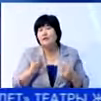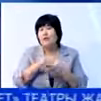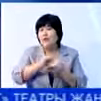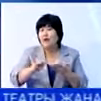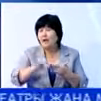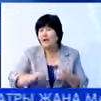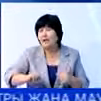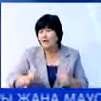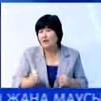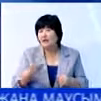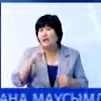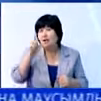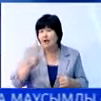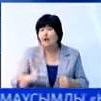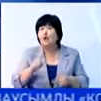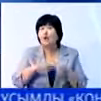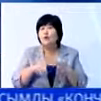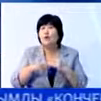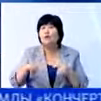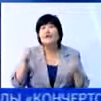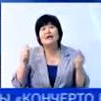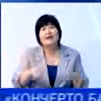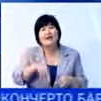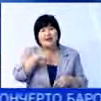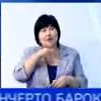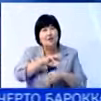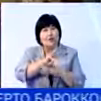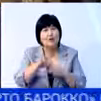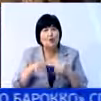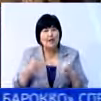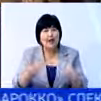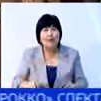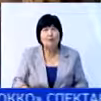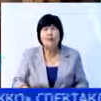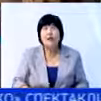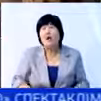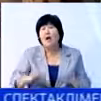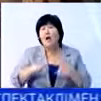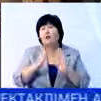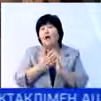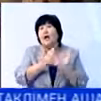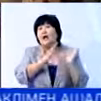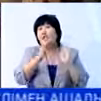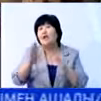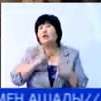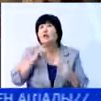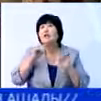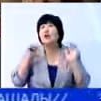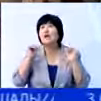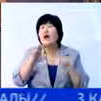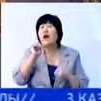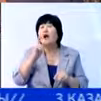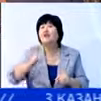серік болған қаламгерге туған өлкесі лайықты құрмет көрсетті. Аудандық кітапханада өткен жиынға